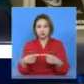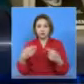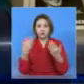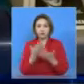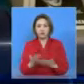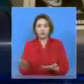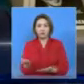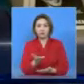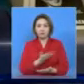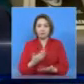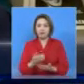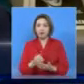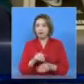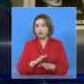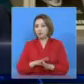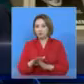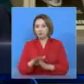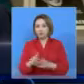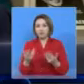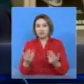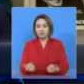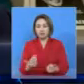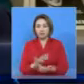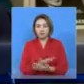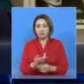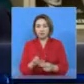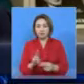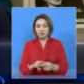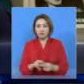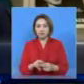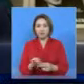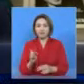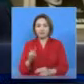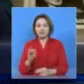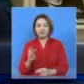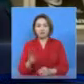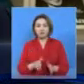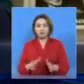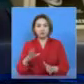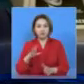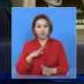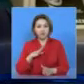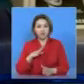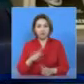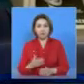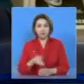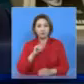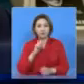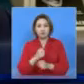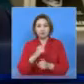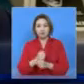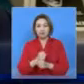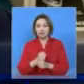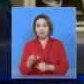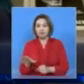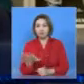барлығын дұрыс жолға қою үшін әрине міне осы парасат жолы болсын, адалдық алаңы болсын, сол жердегі жасалып жатқан жұмыстардың